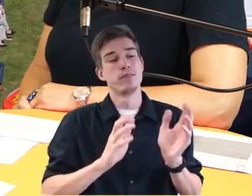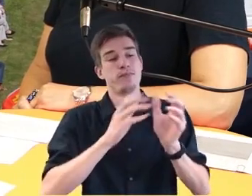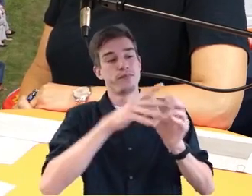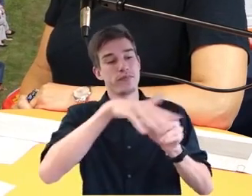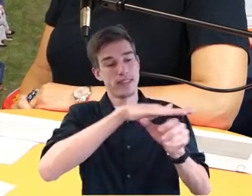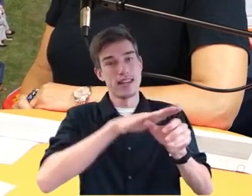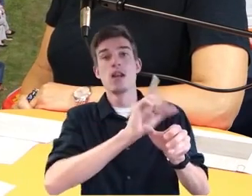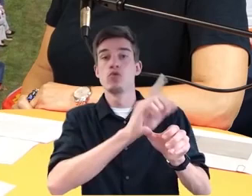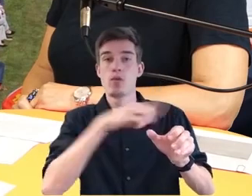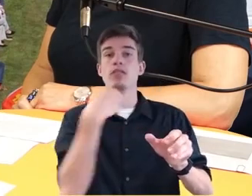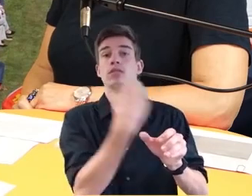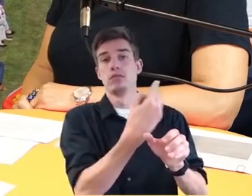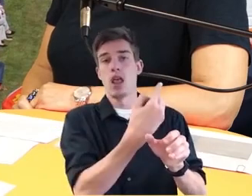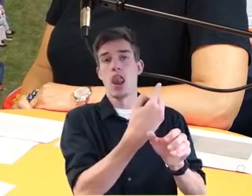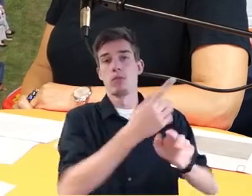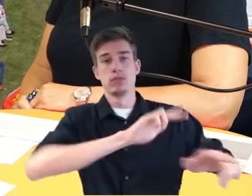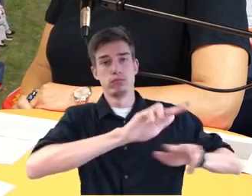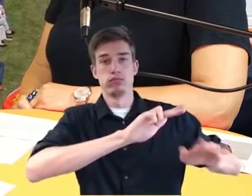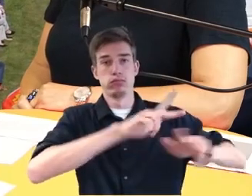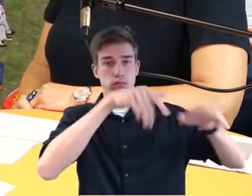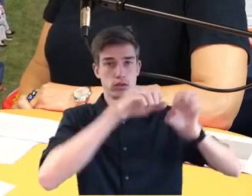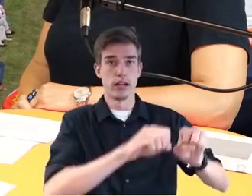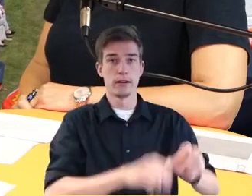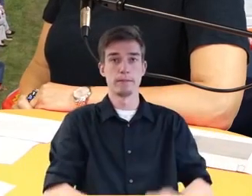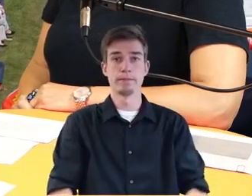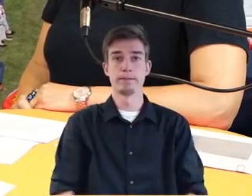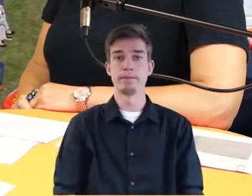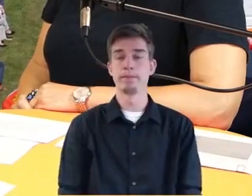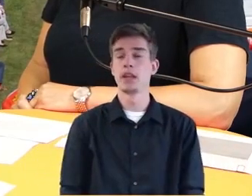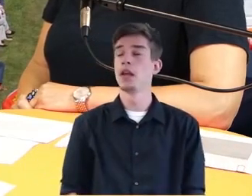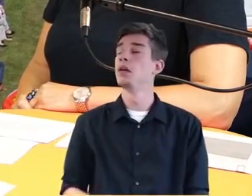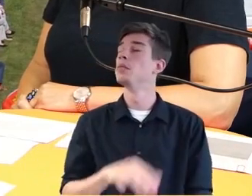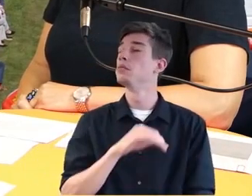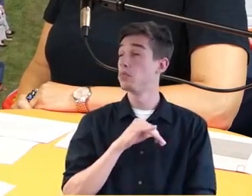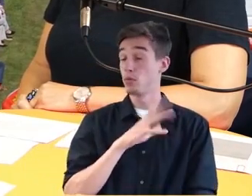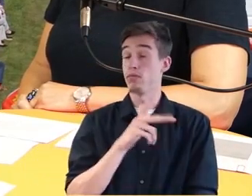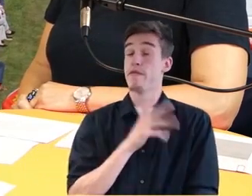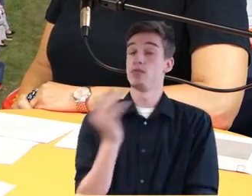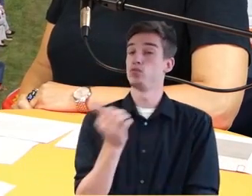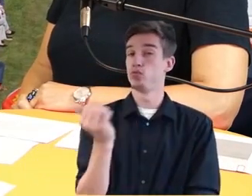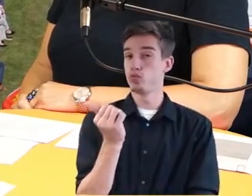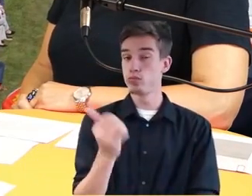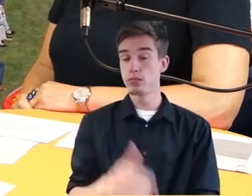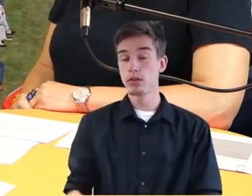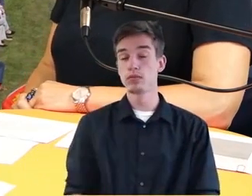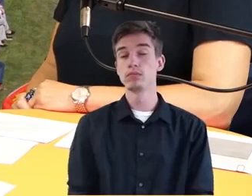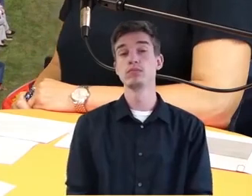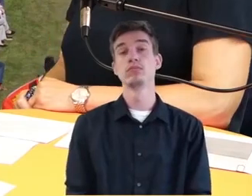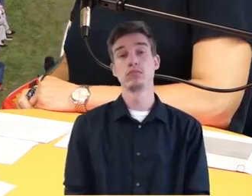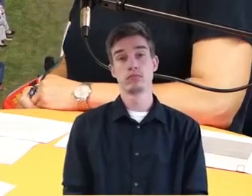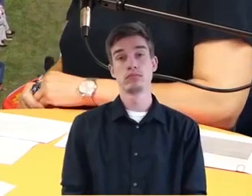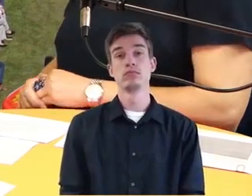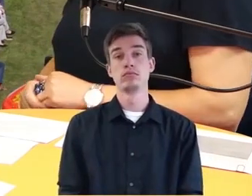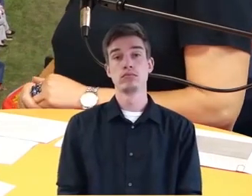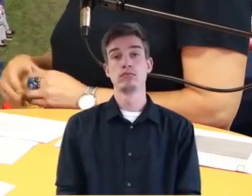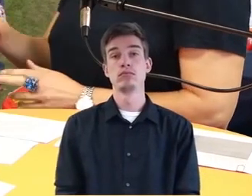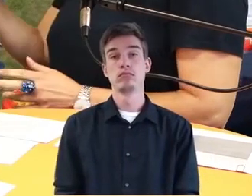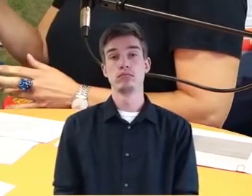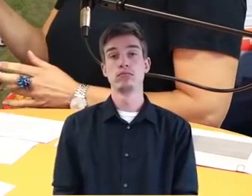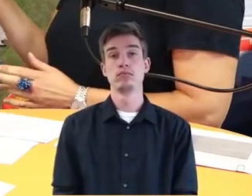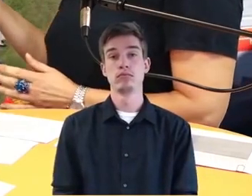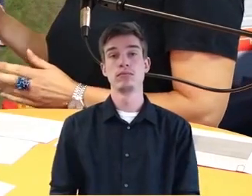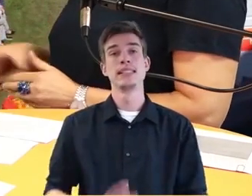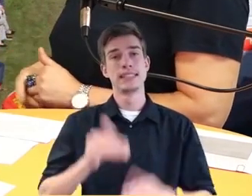das Fahrzeug selbst wieder betriebsbereit zu machen. Ja, das ist toll. Und sagen wir mal so, wir haben